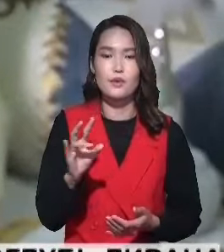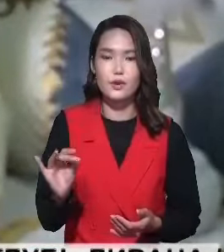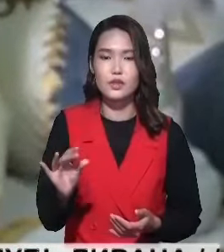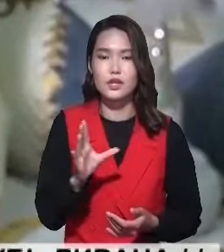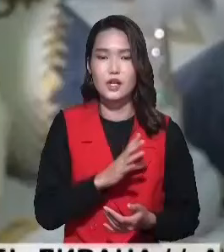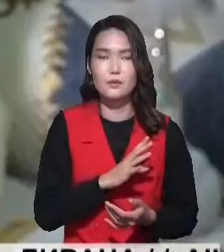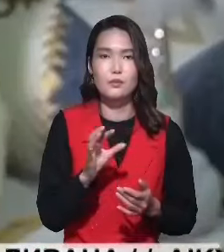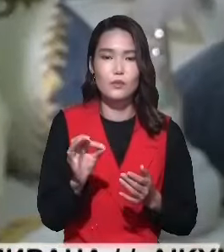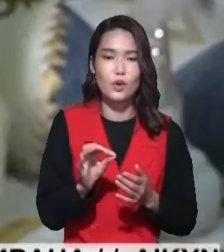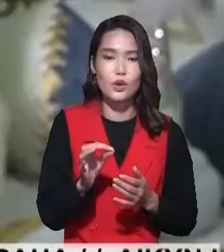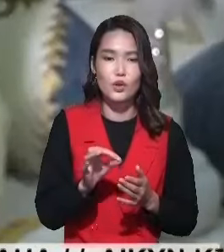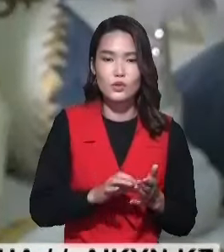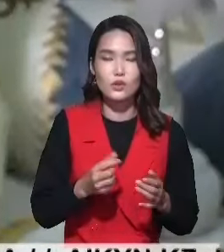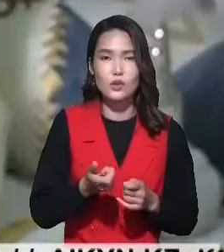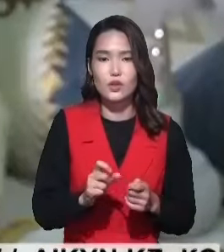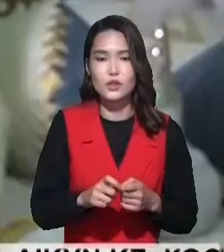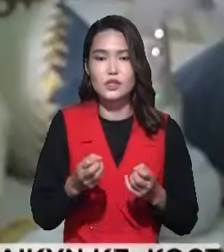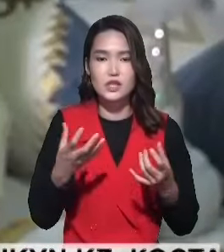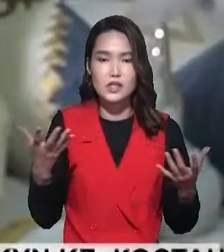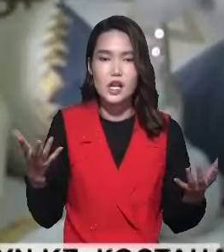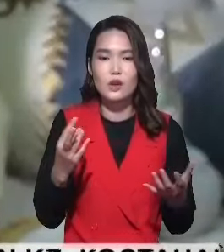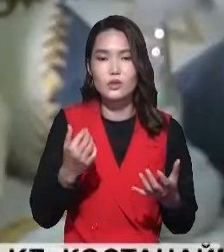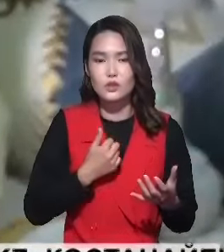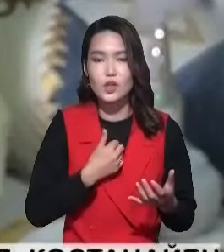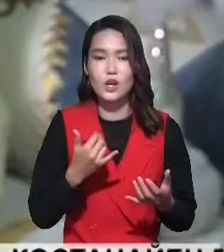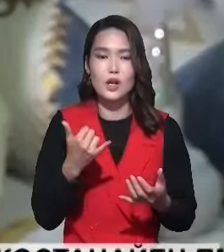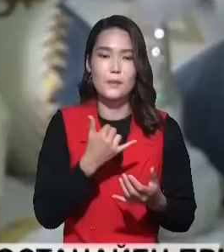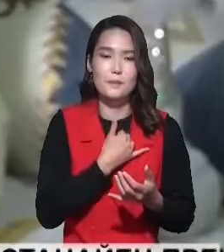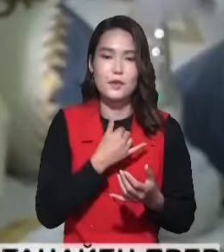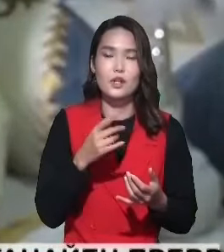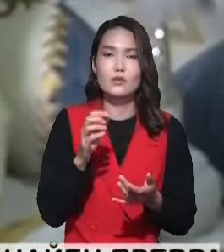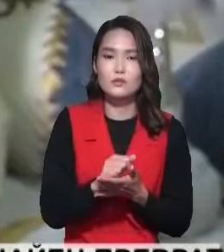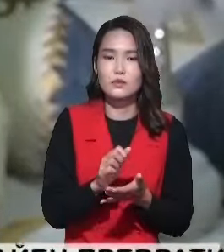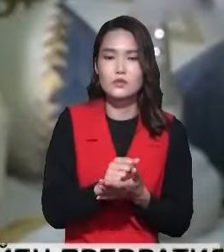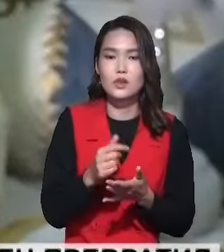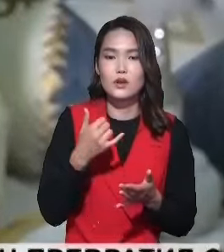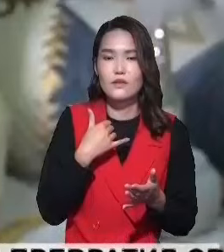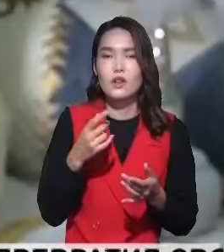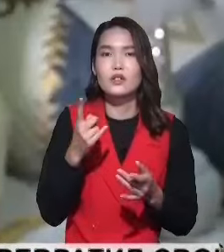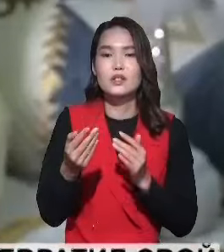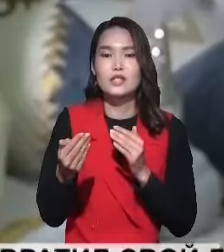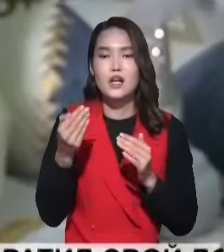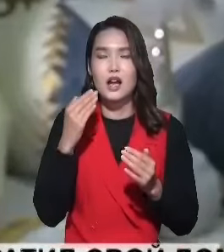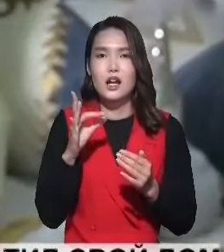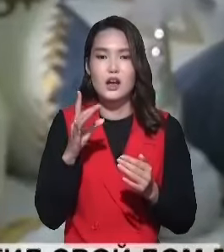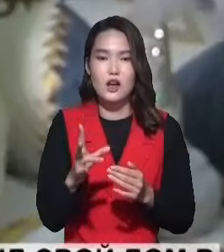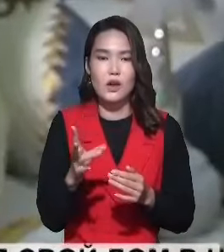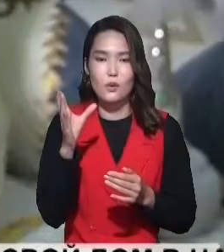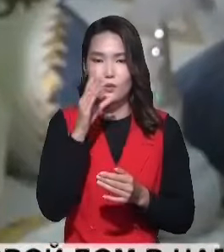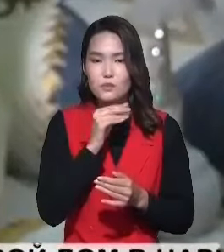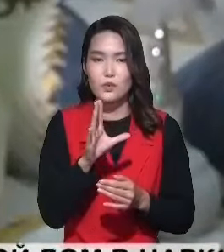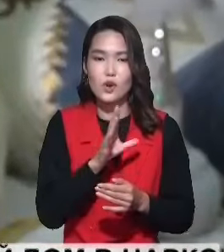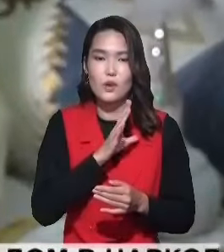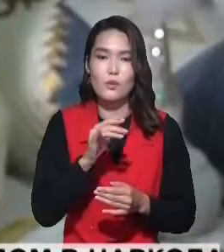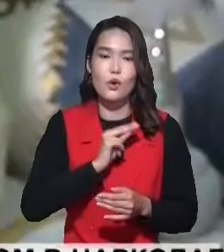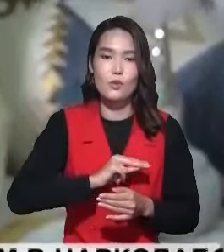сроки у нас очень сжатые, но в то же время мы успеваем вовремя. То есть мы делаем раньше срока, потому что они работают